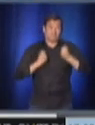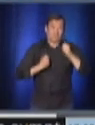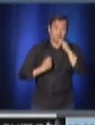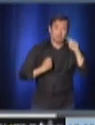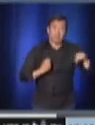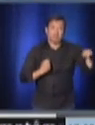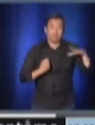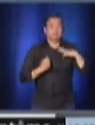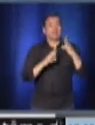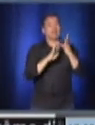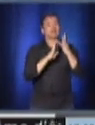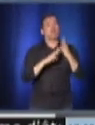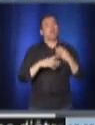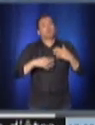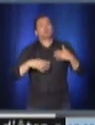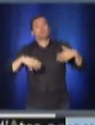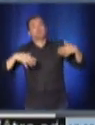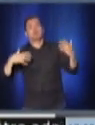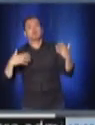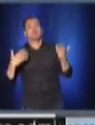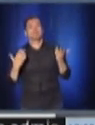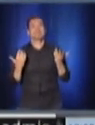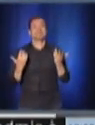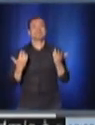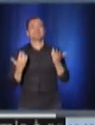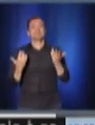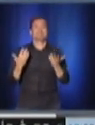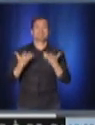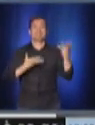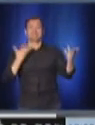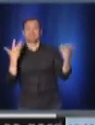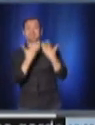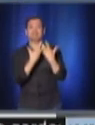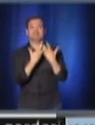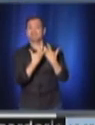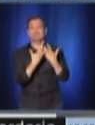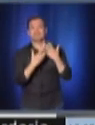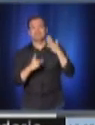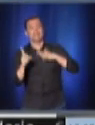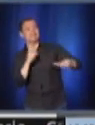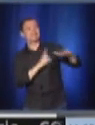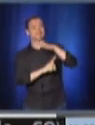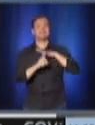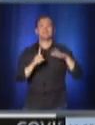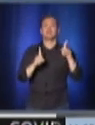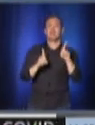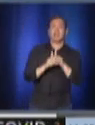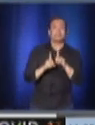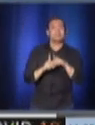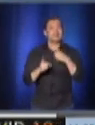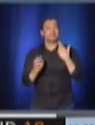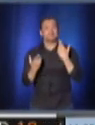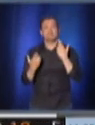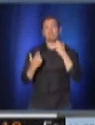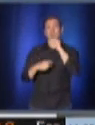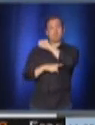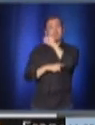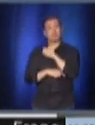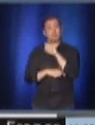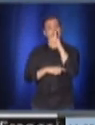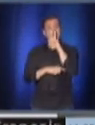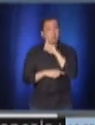ne s'est pas comportée comme on serait attendu. C'est sûr que les gens n'ont pas nécessairement engagé ce qu'on appelle des gardes du corps à l'entrée